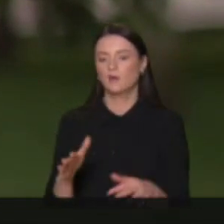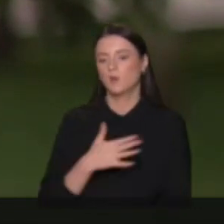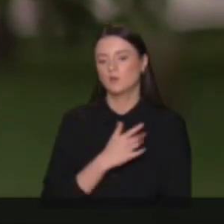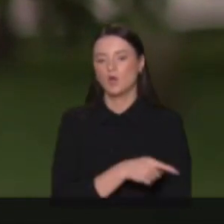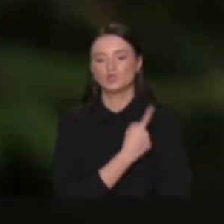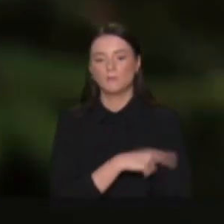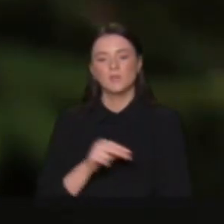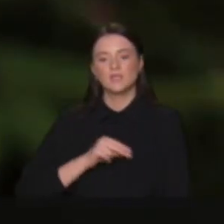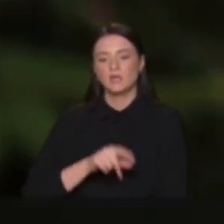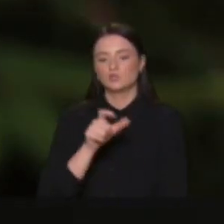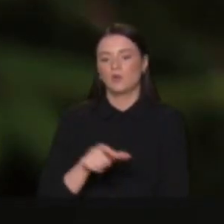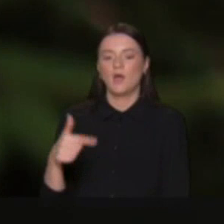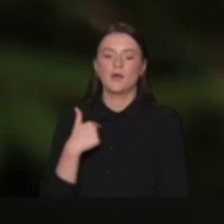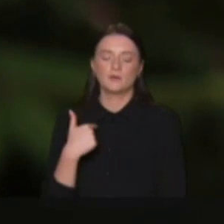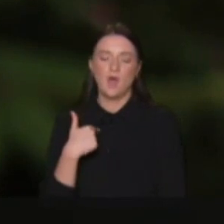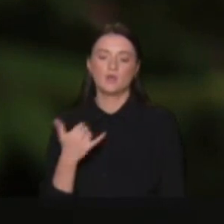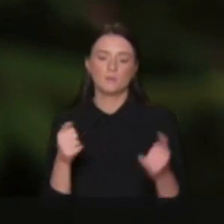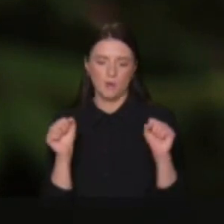медичних працівників, я тепер можу